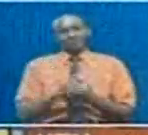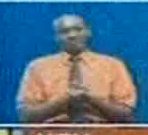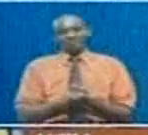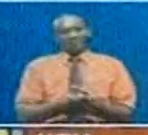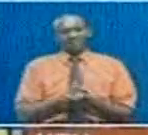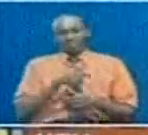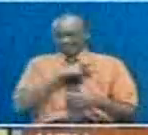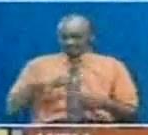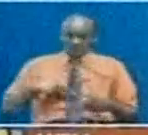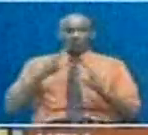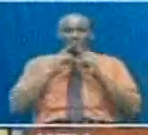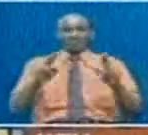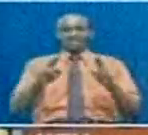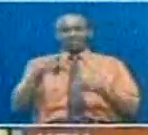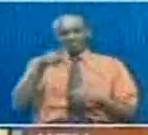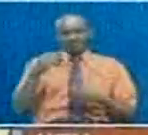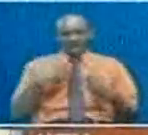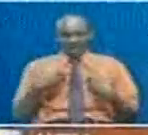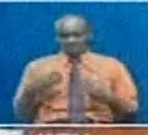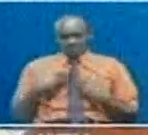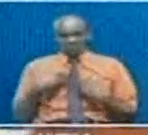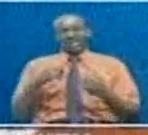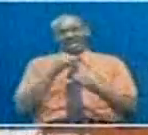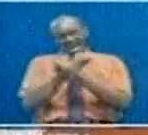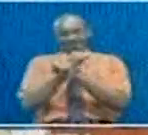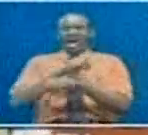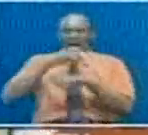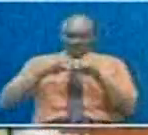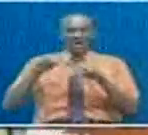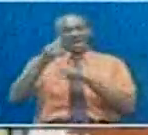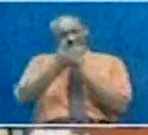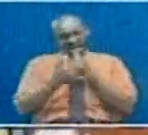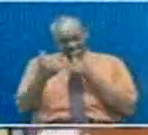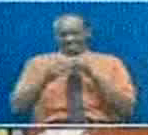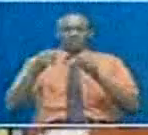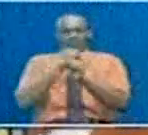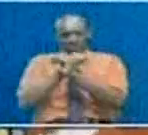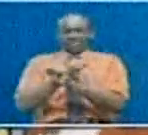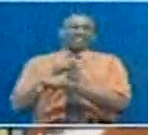hedge of fire around our country to protect our nation from those who seek